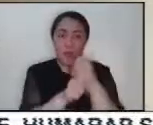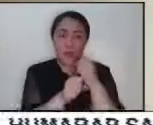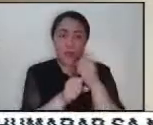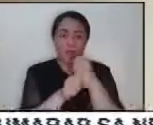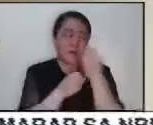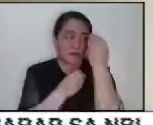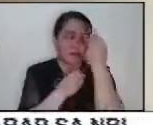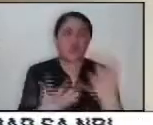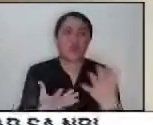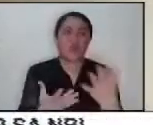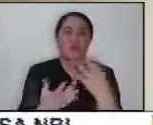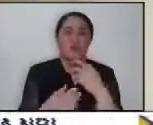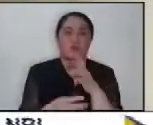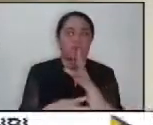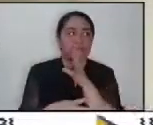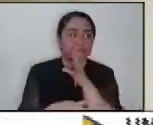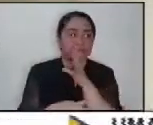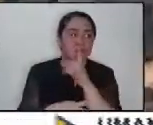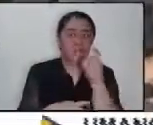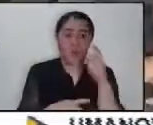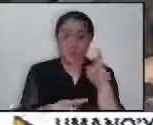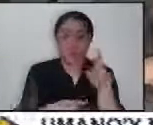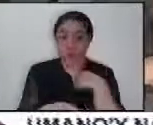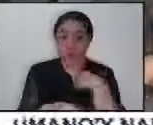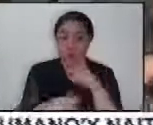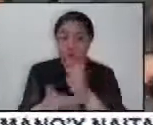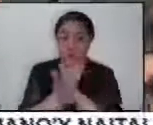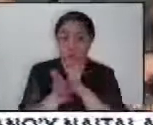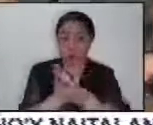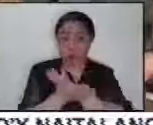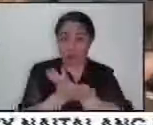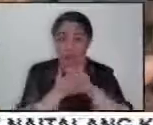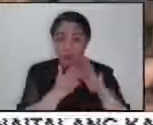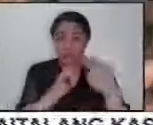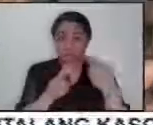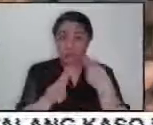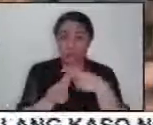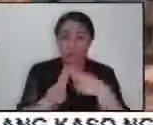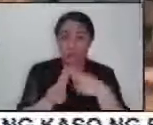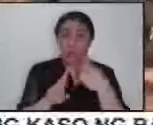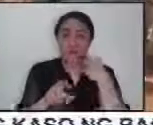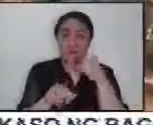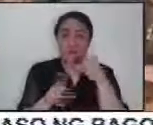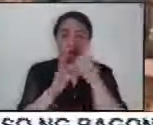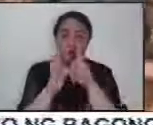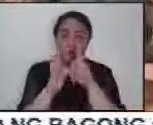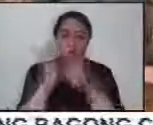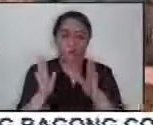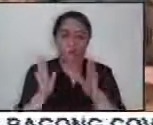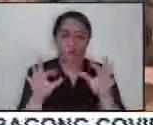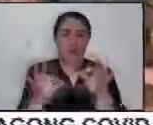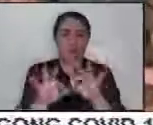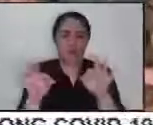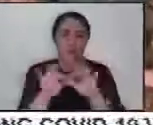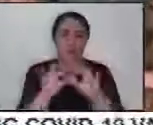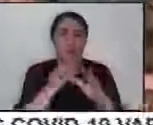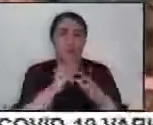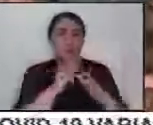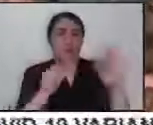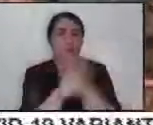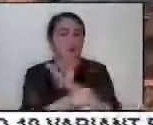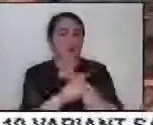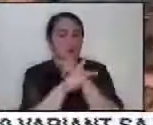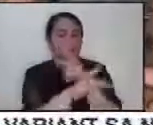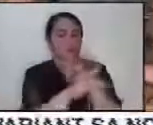kanilang forensic findings sa investigasyon. We have very interesting leads. We have very interesting,